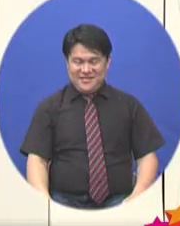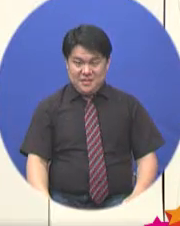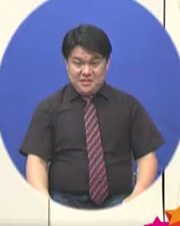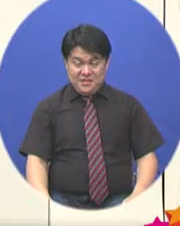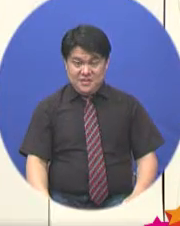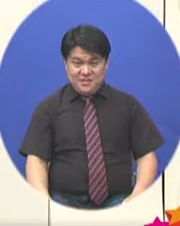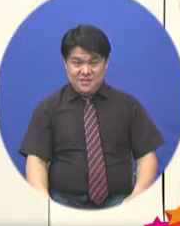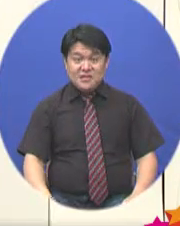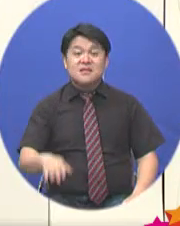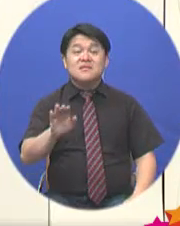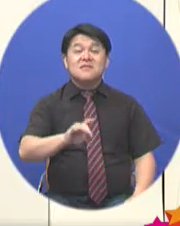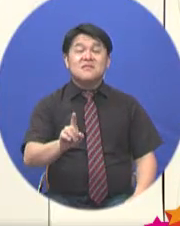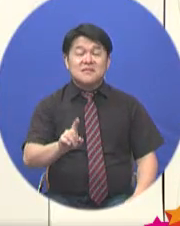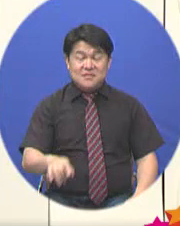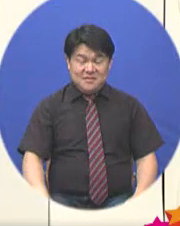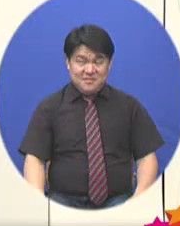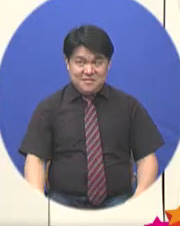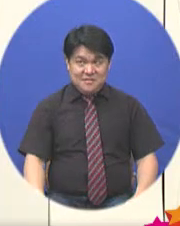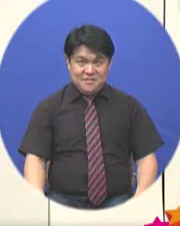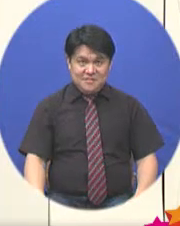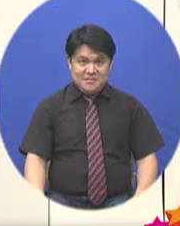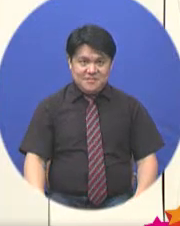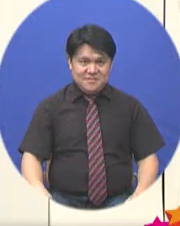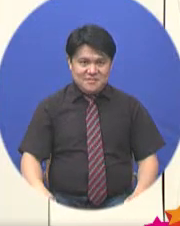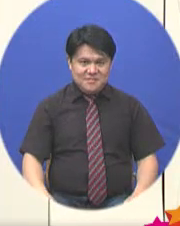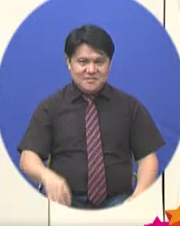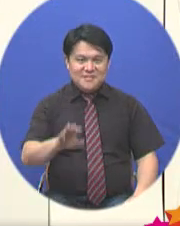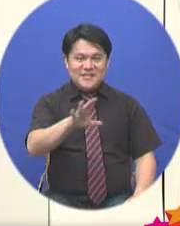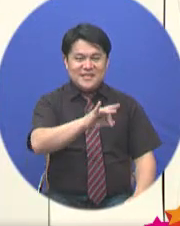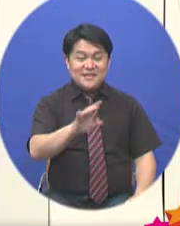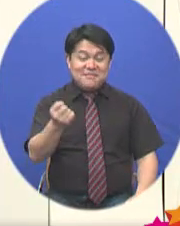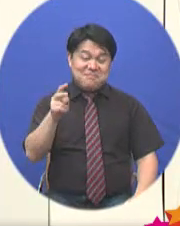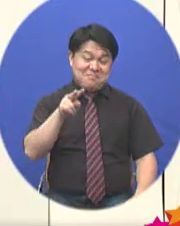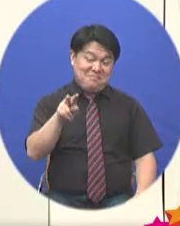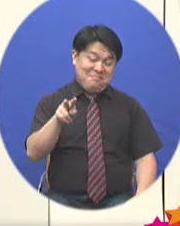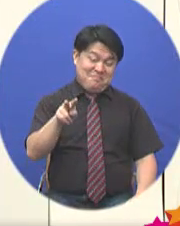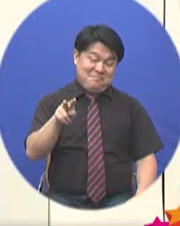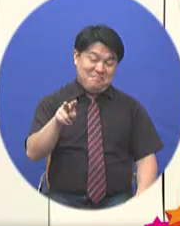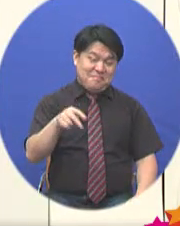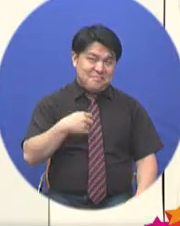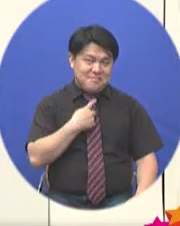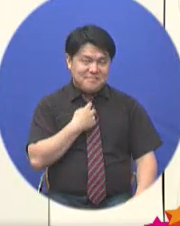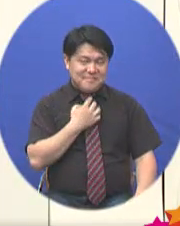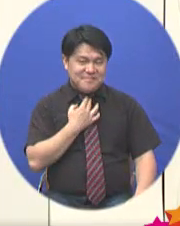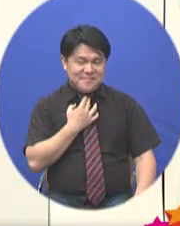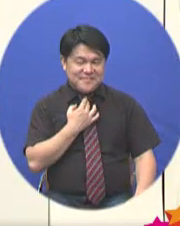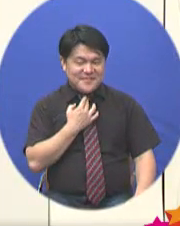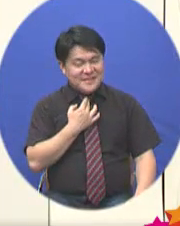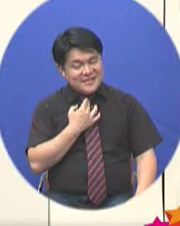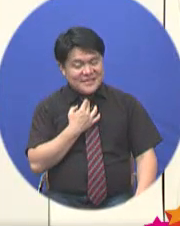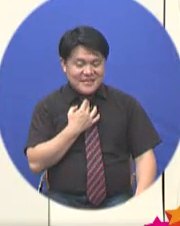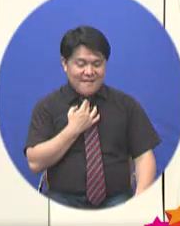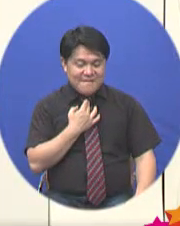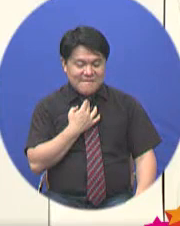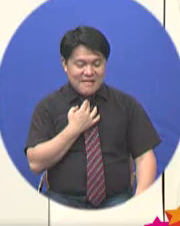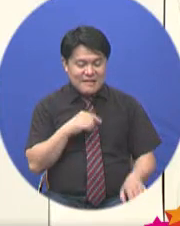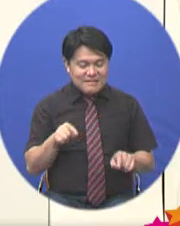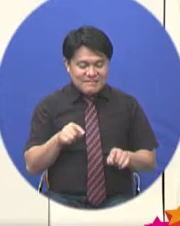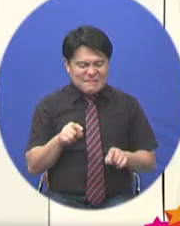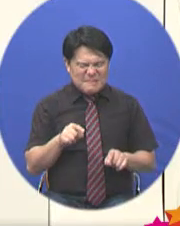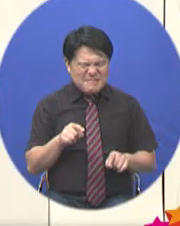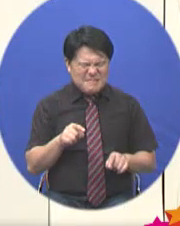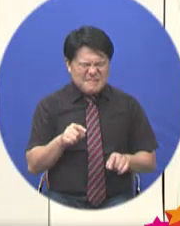처음 하셨어요? 어떻게 알고? 에, 가끔 보고 있어요. 보고는 아, 있는데 신청하는 네. 게 조금